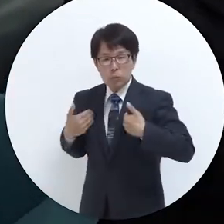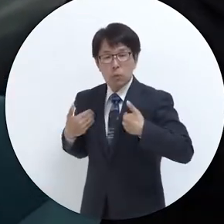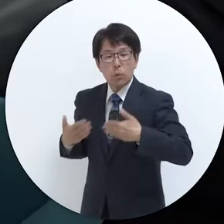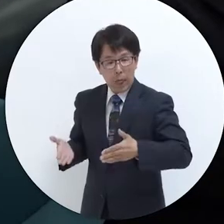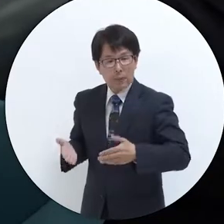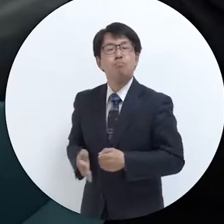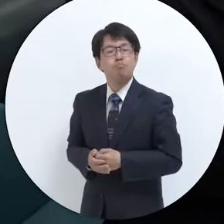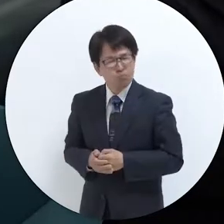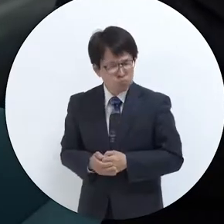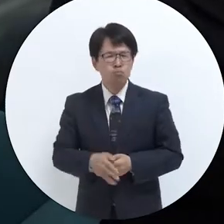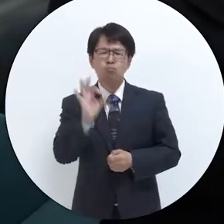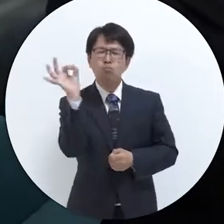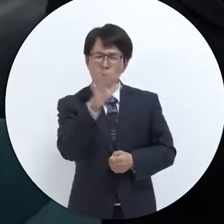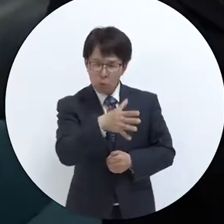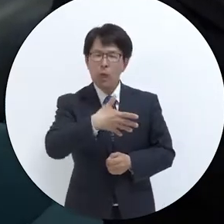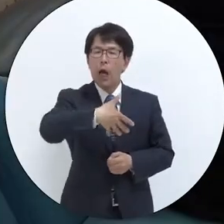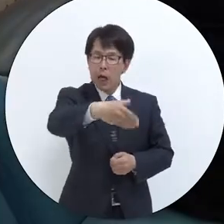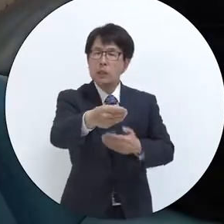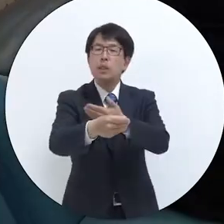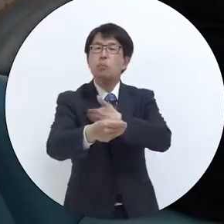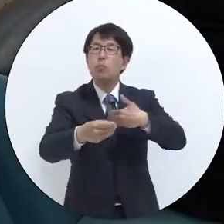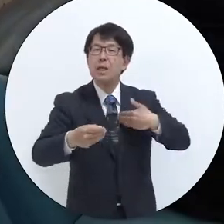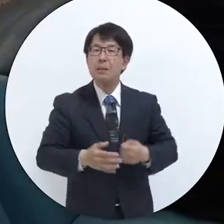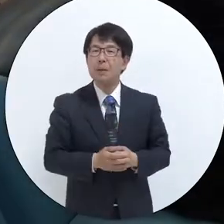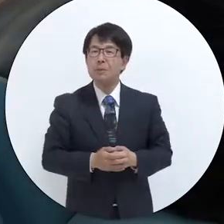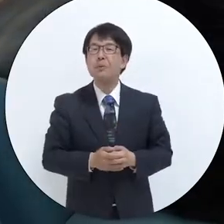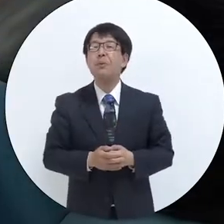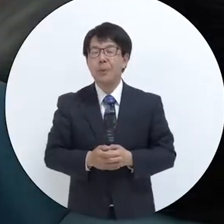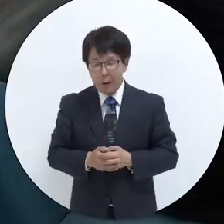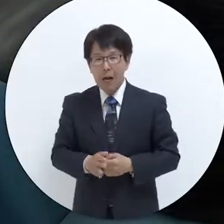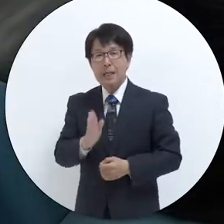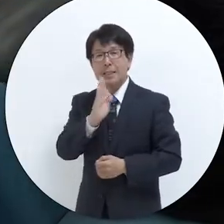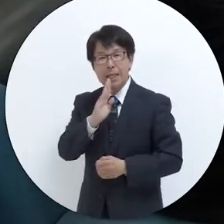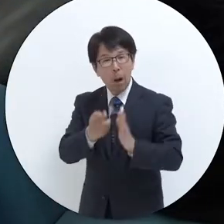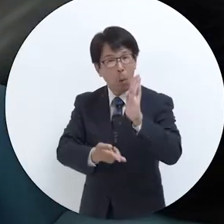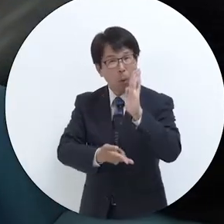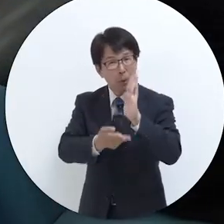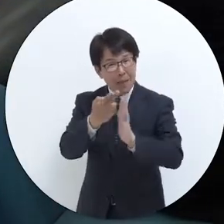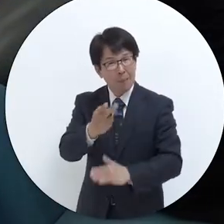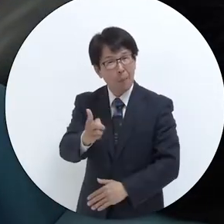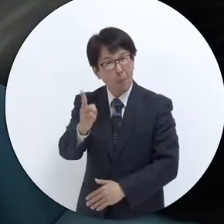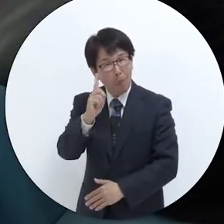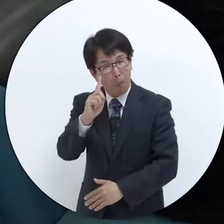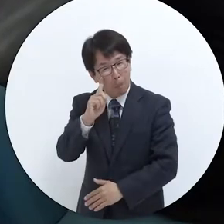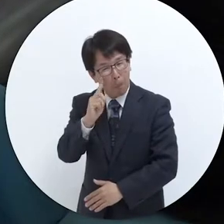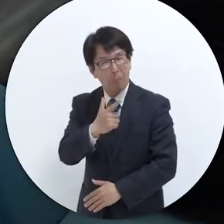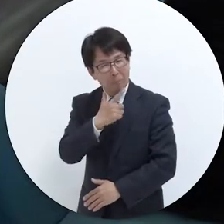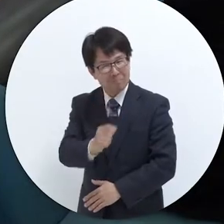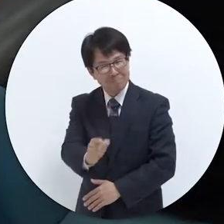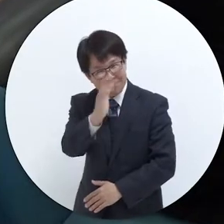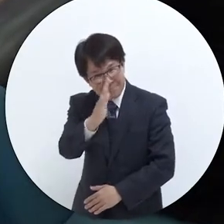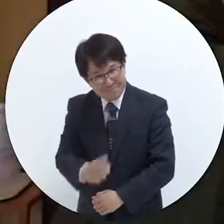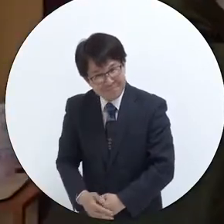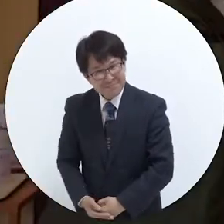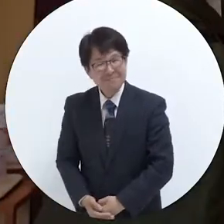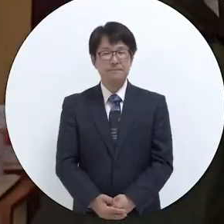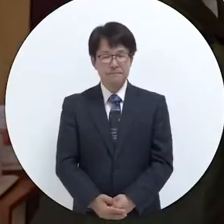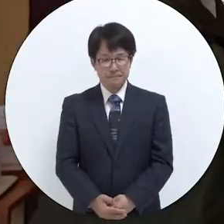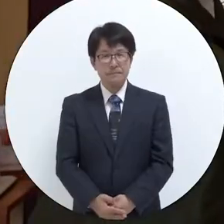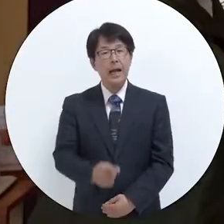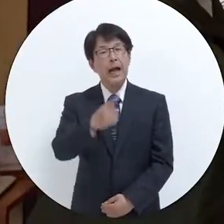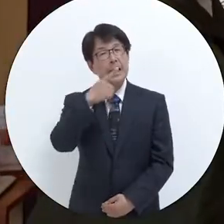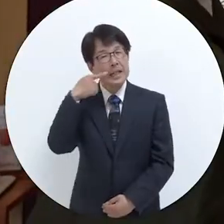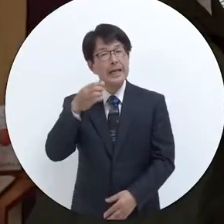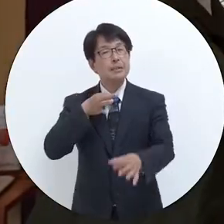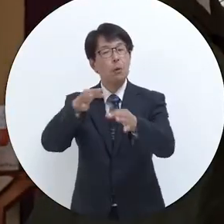で貸し出すものもたくさんありますから。 そしたら実際にホテルの方に伺いたいと思いますので、よろしくお願いいたします。 大社屋の副